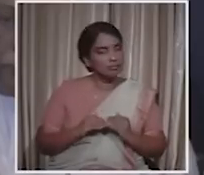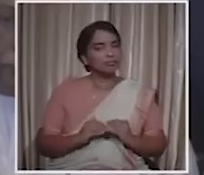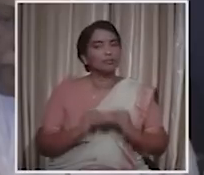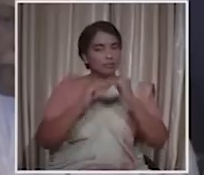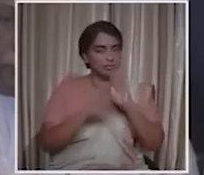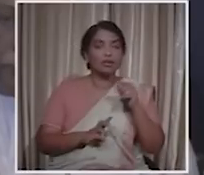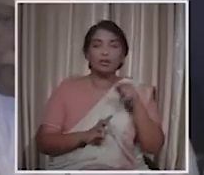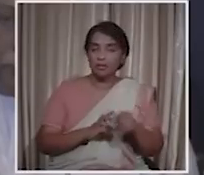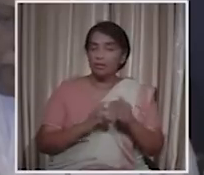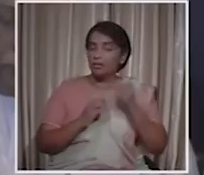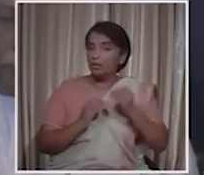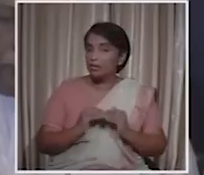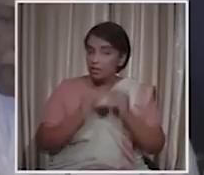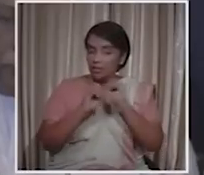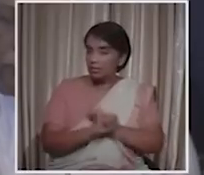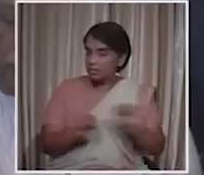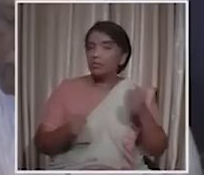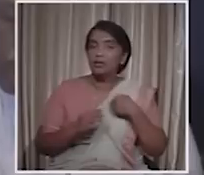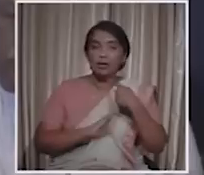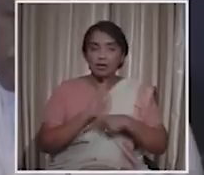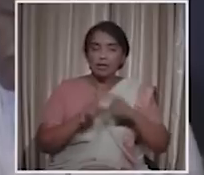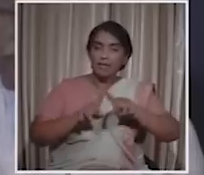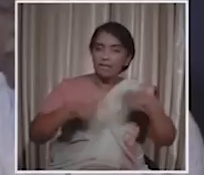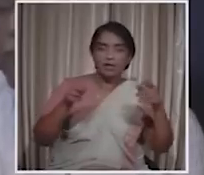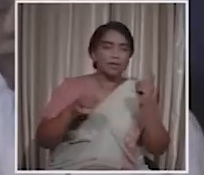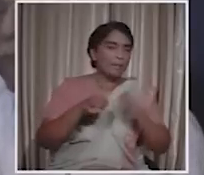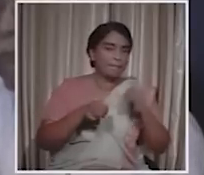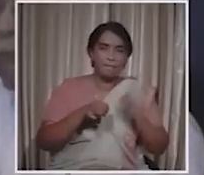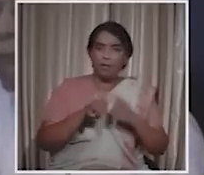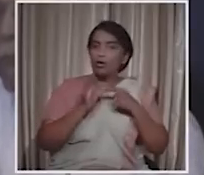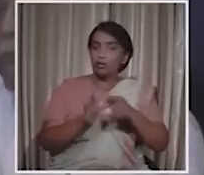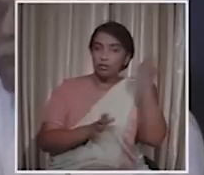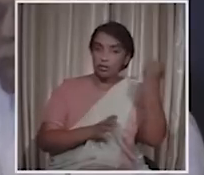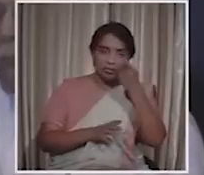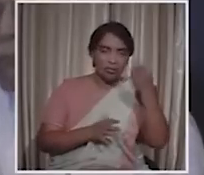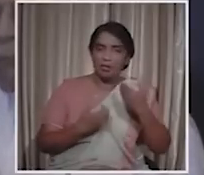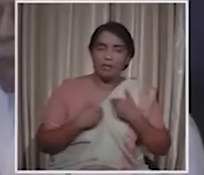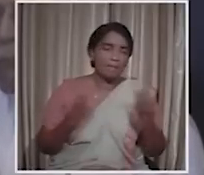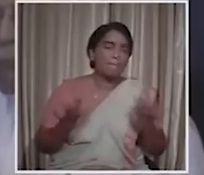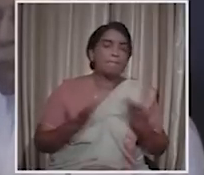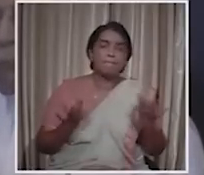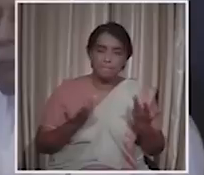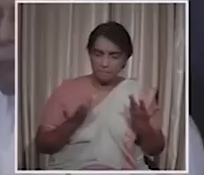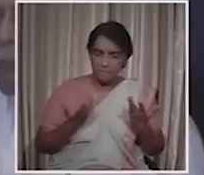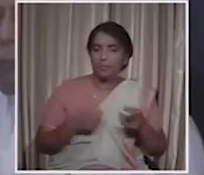යුතුයි. මෙතැනින් ගොඩ එන්නේ නැතිව රටේ වෙනත් කිසිදු ප්‍රශ්නයකට පිළිතුරු සොයන්න අපට පුළුවන් වෙන්නේ